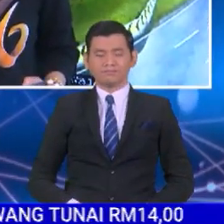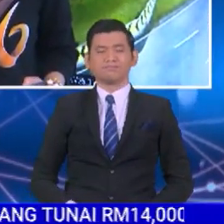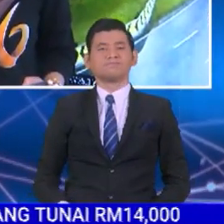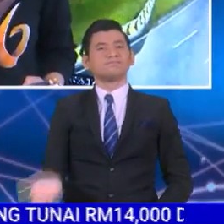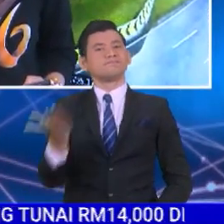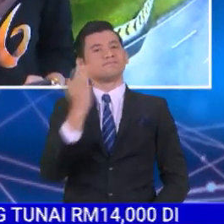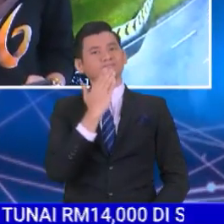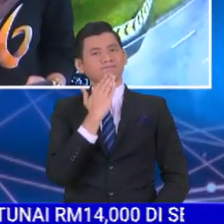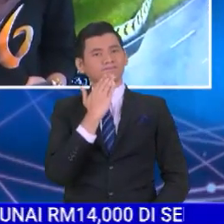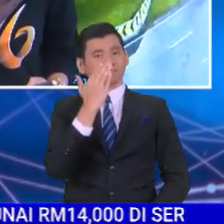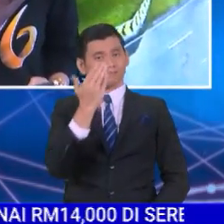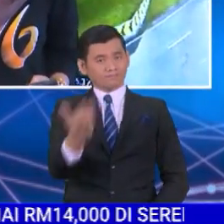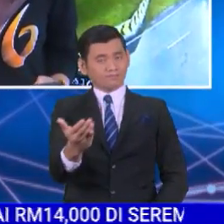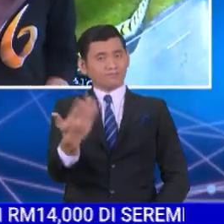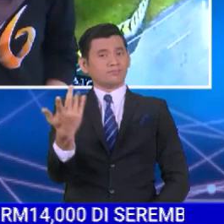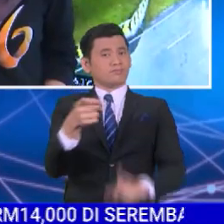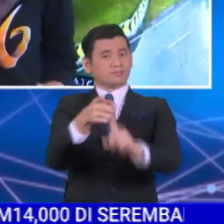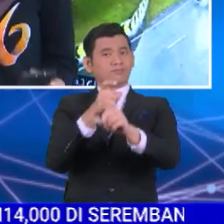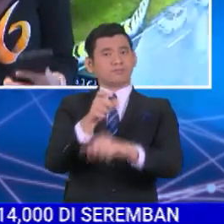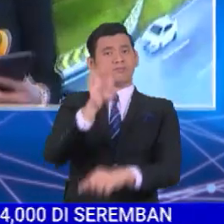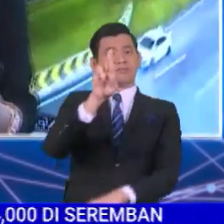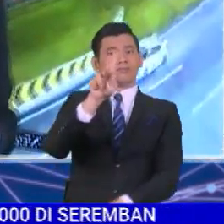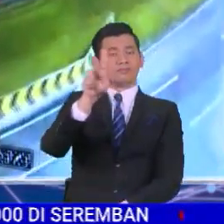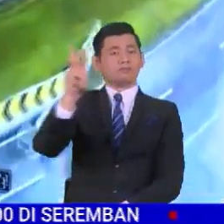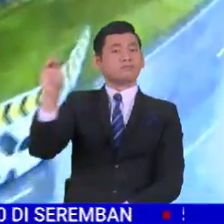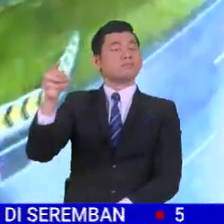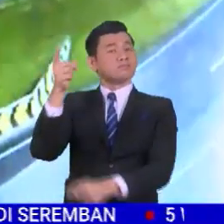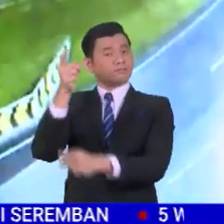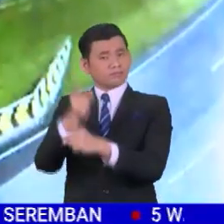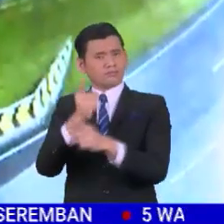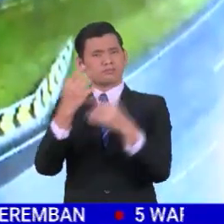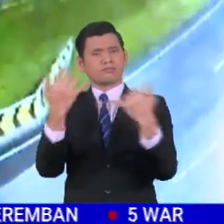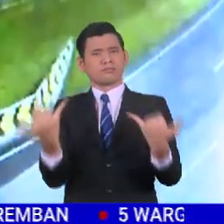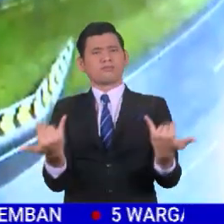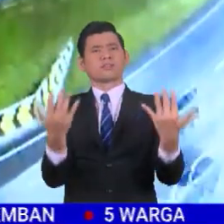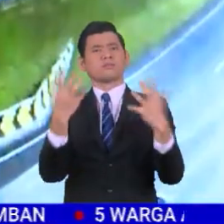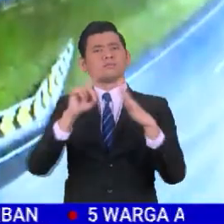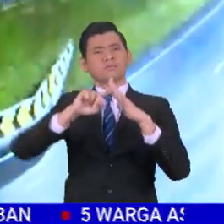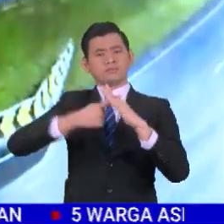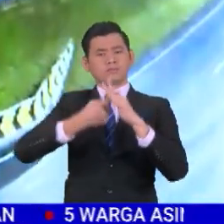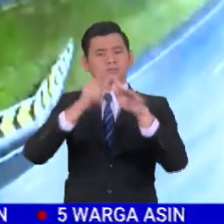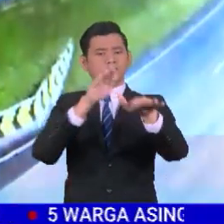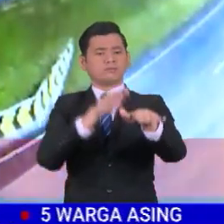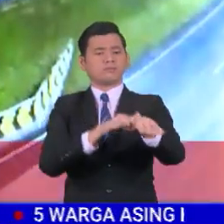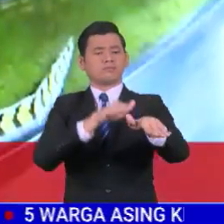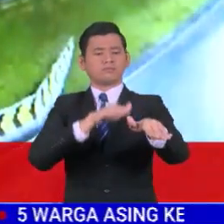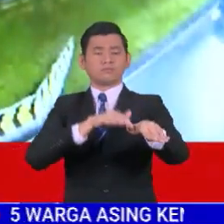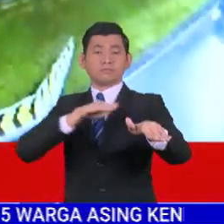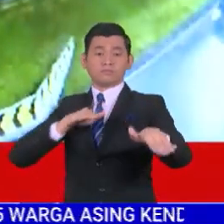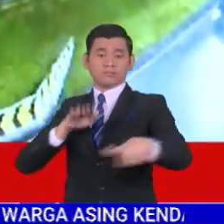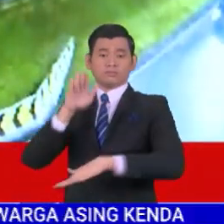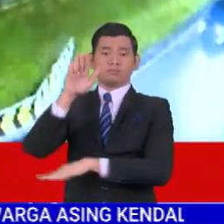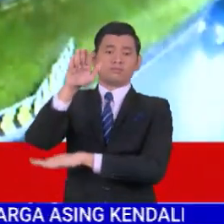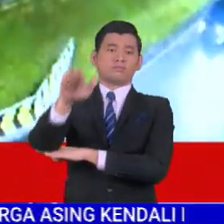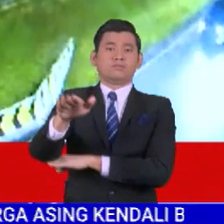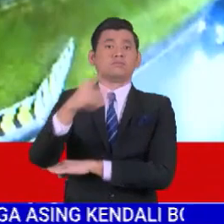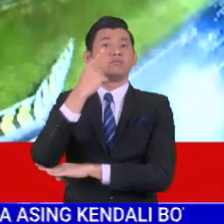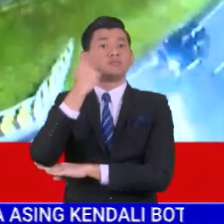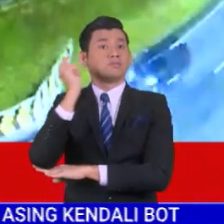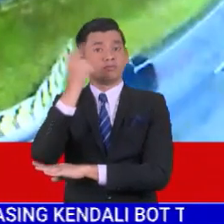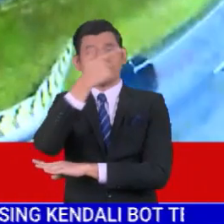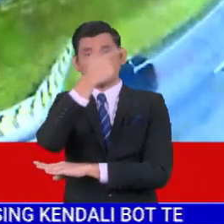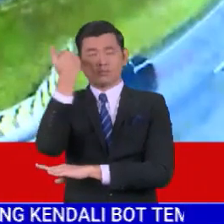Baiklah, terima kasih Hazel dan juga Faris. Betul tu, keadaan akan bermula sejak petang tadi susulan